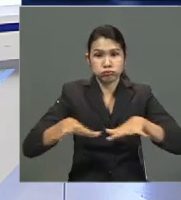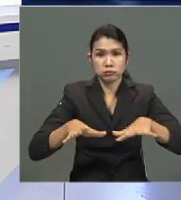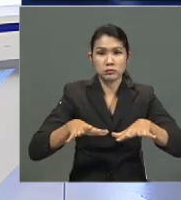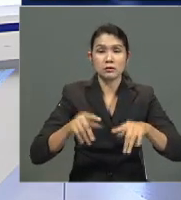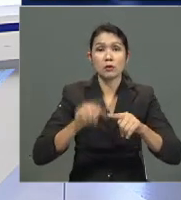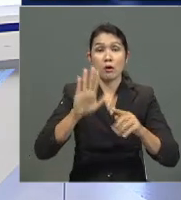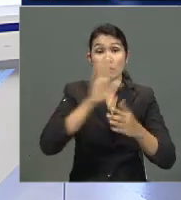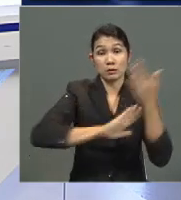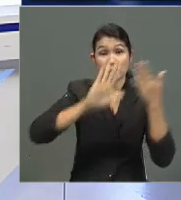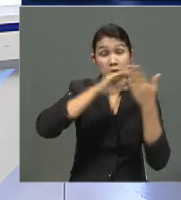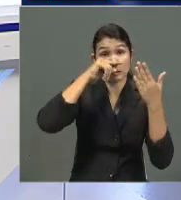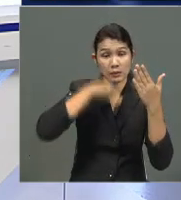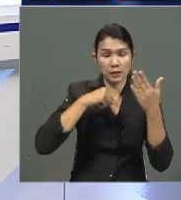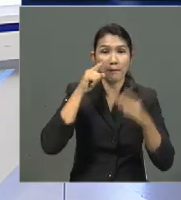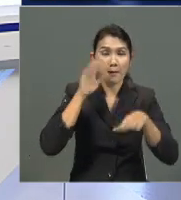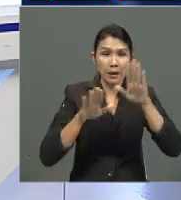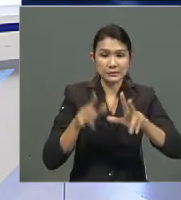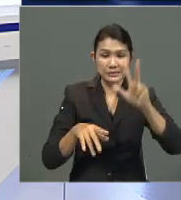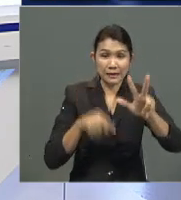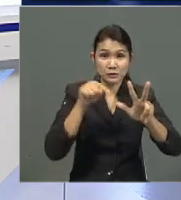แต่กูไม่ซ่อมคะเมื่อช่วงค่ำคืนที่ผ่านมานะคะเกิดเหตุแผ่นดินไหวในไทยขนาด3.8